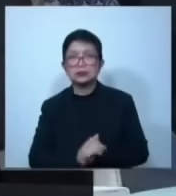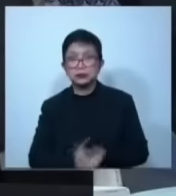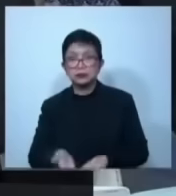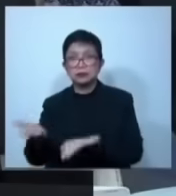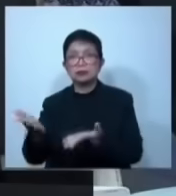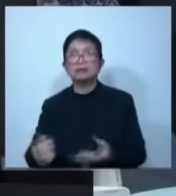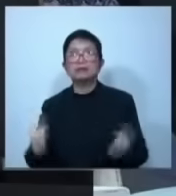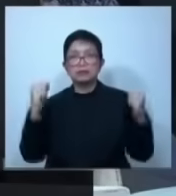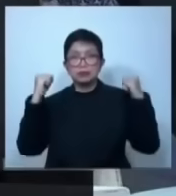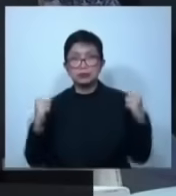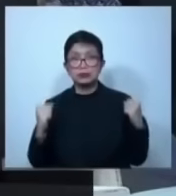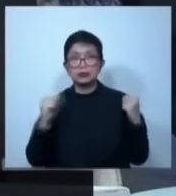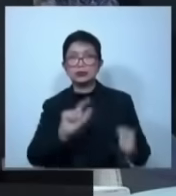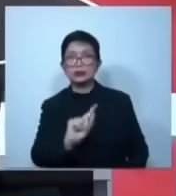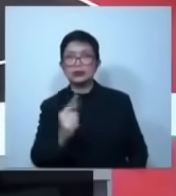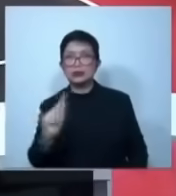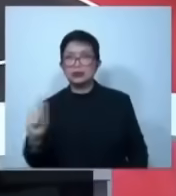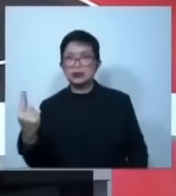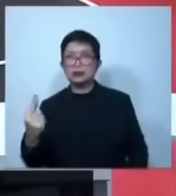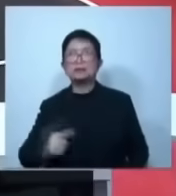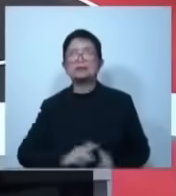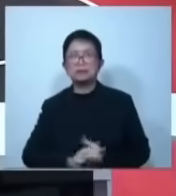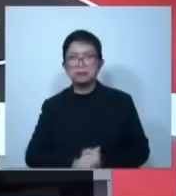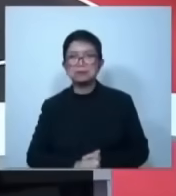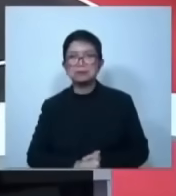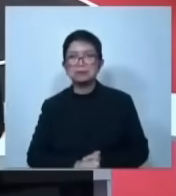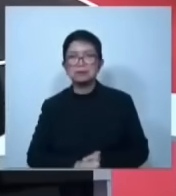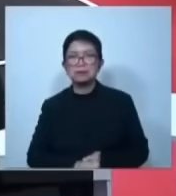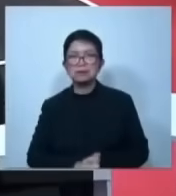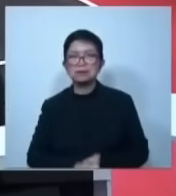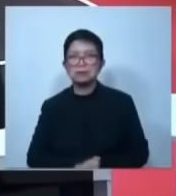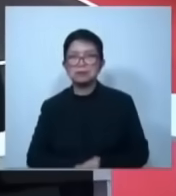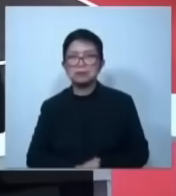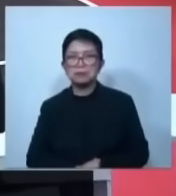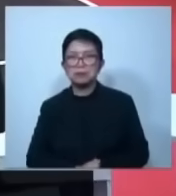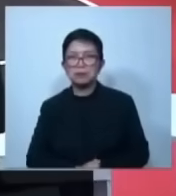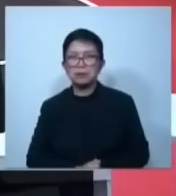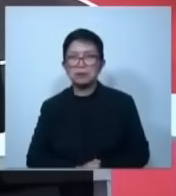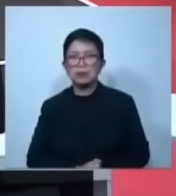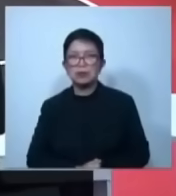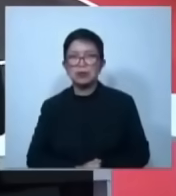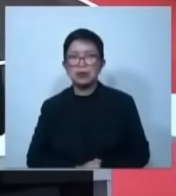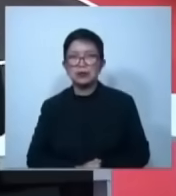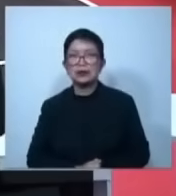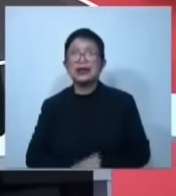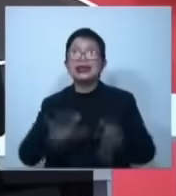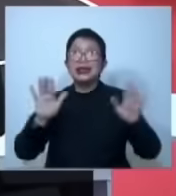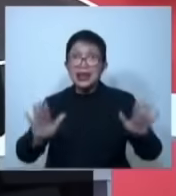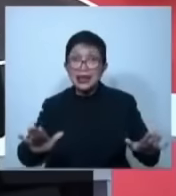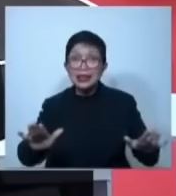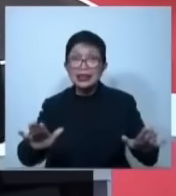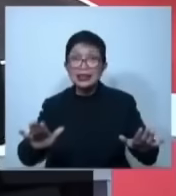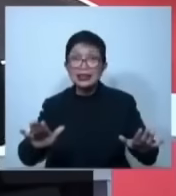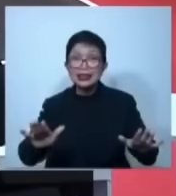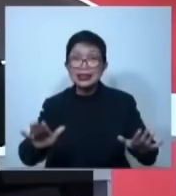untuk kembali ke tempat duduk kami persilakan Bapak untuk kembali ke tempat duduk semula hadirin Harap tenang kita akan